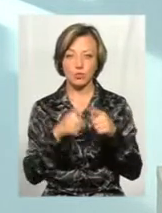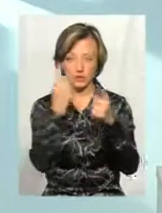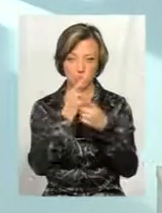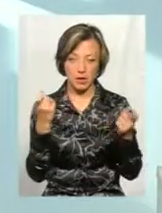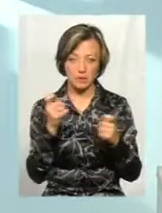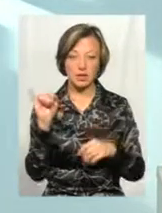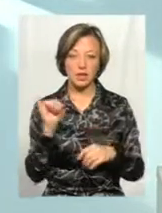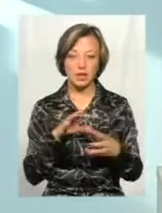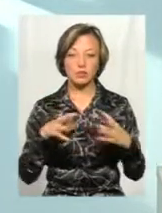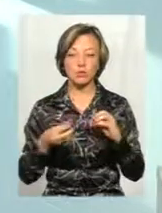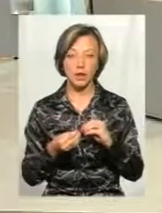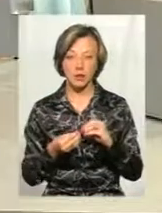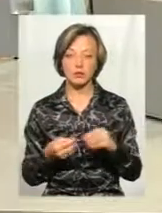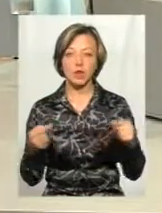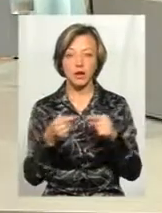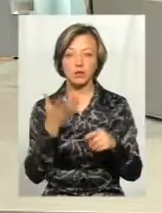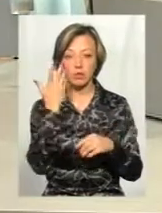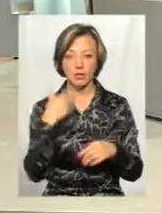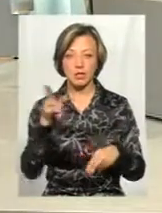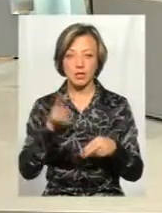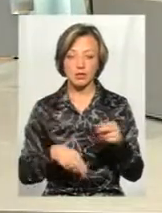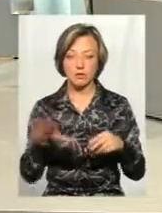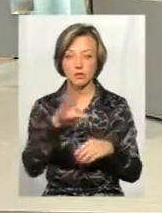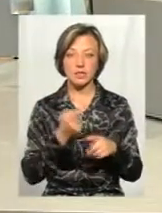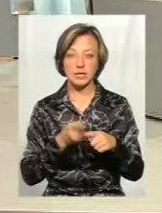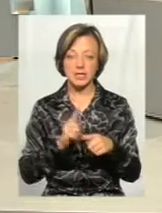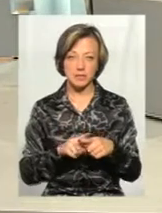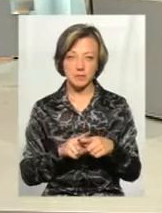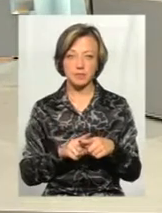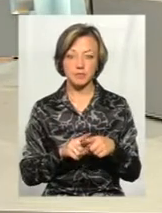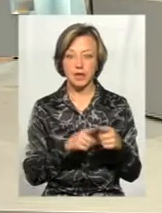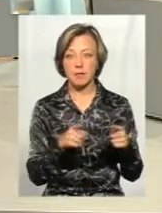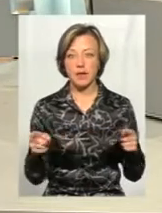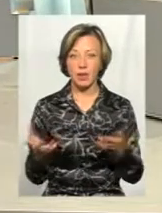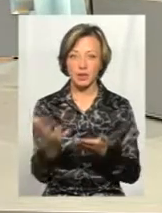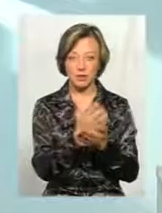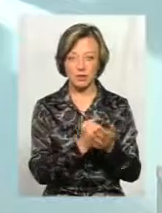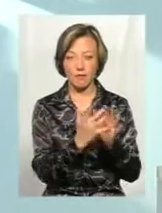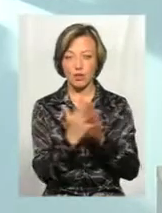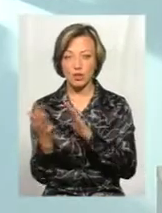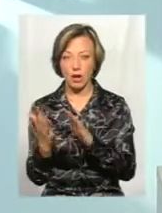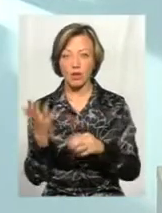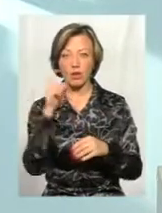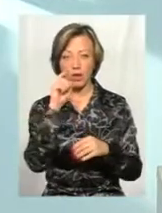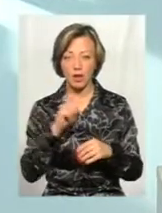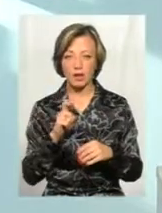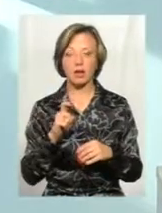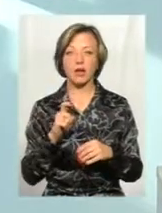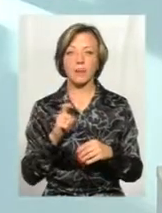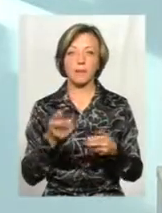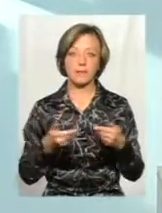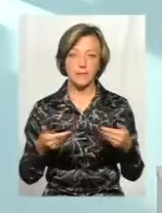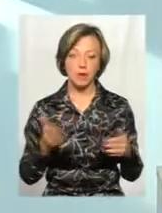інформацію. І результатом якраз, коли закінчаться всі ці період жнив, коли ми зберемо в Україні урожай,